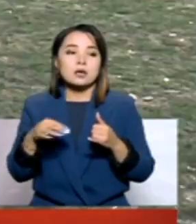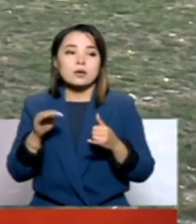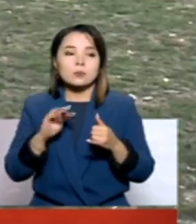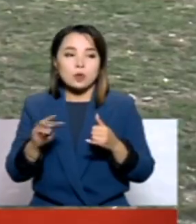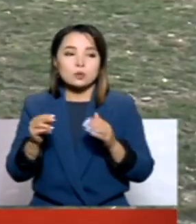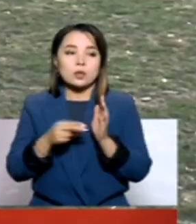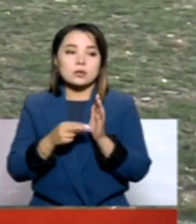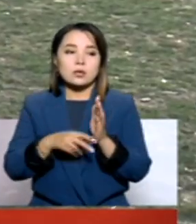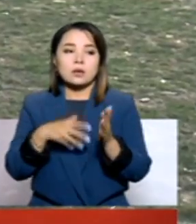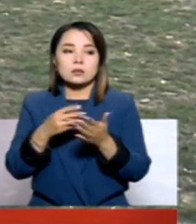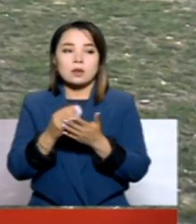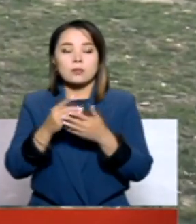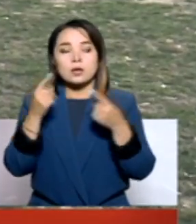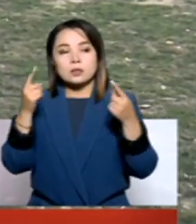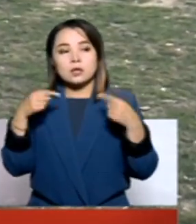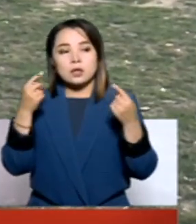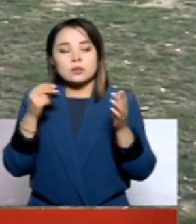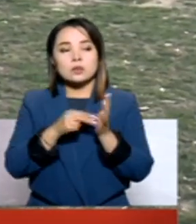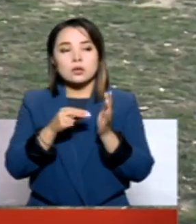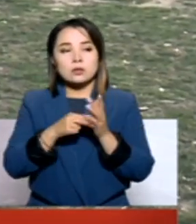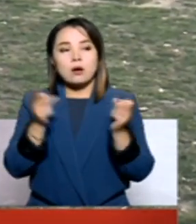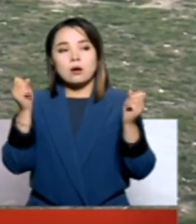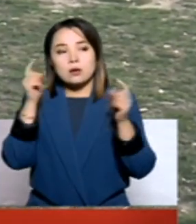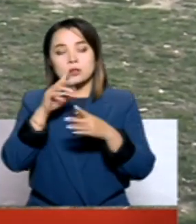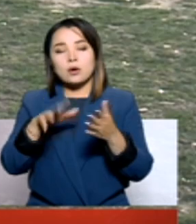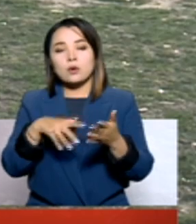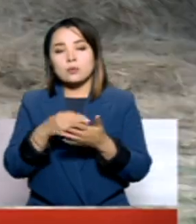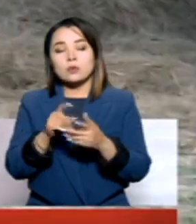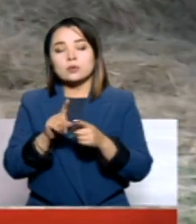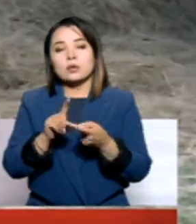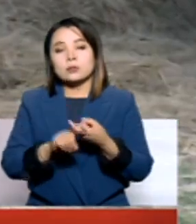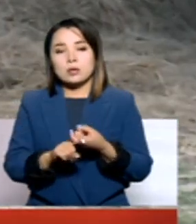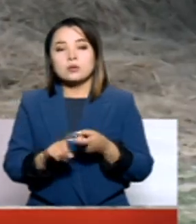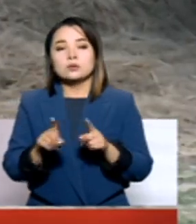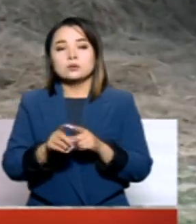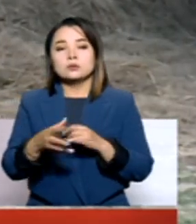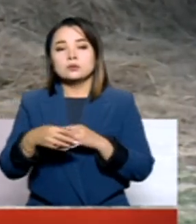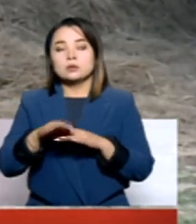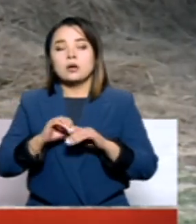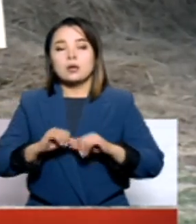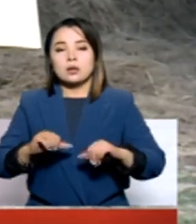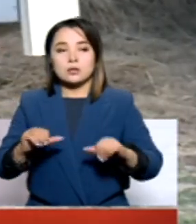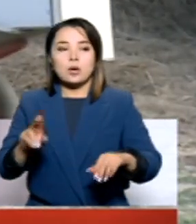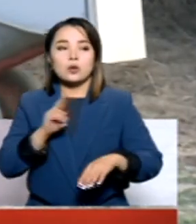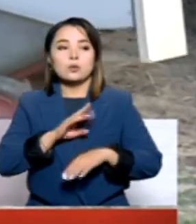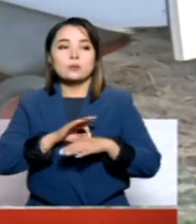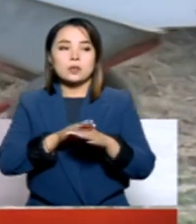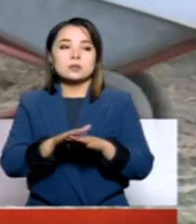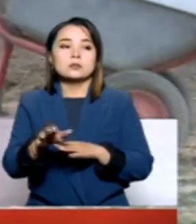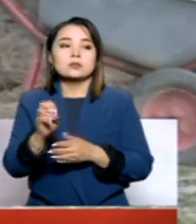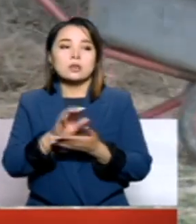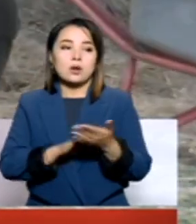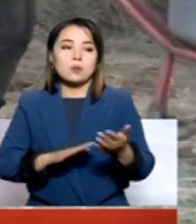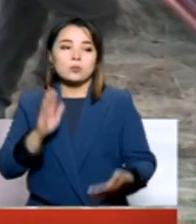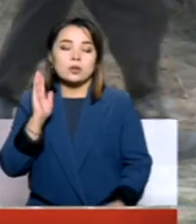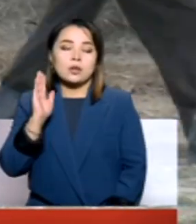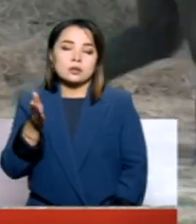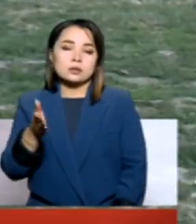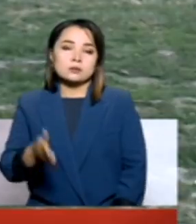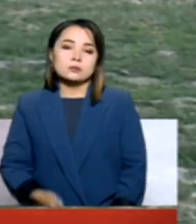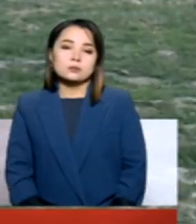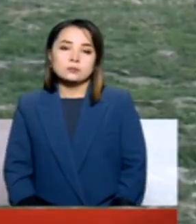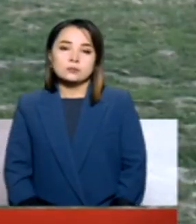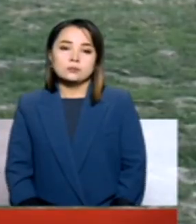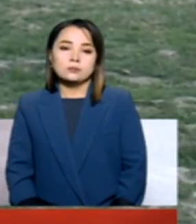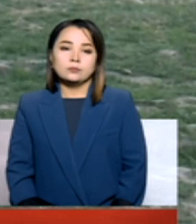Әлі де шығын болған мал санын анықтау, өтемақы беру бойынша жергілікті комиссиялар жұмысы жалғасып жатыр. Дәуренбек Әбдібек,